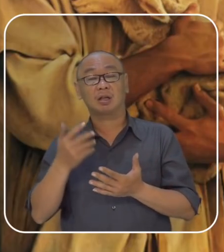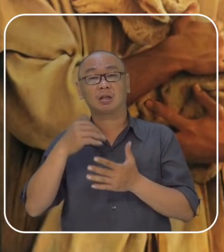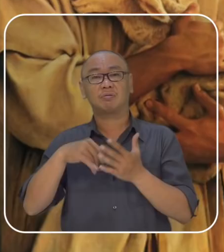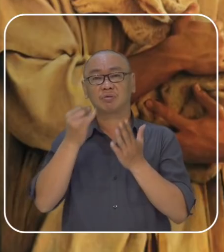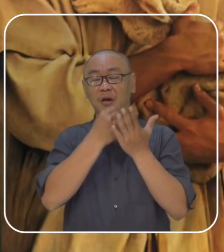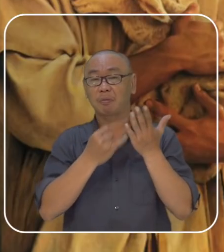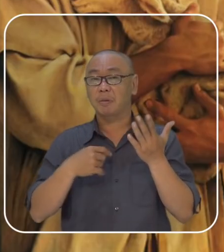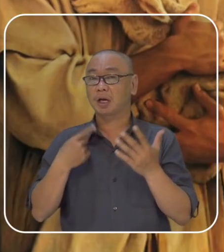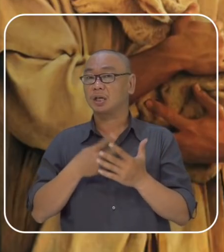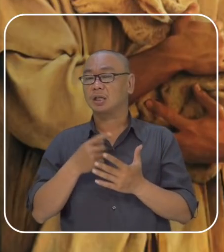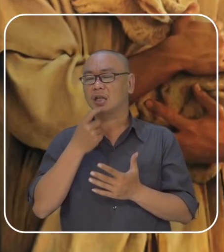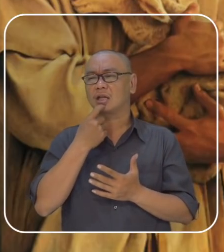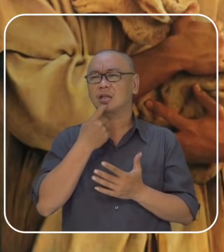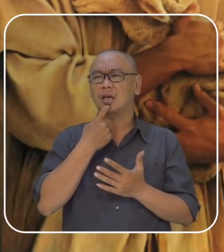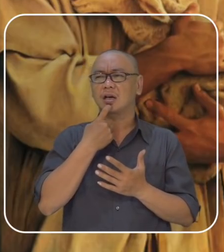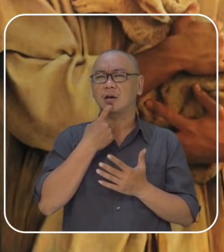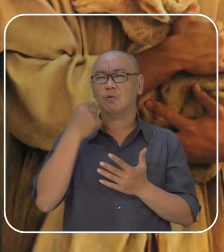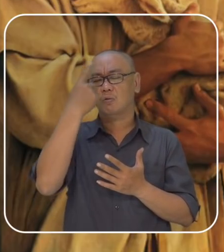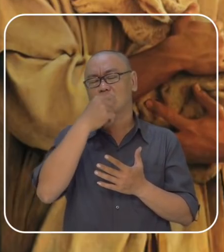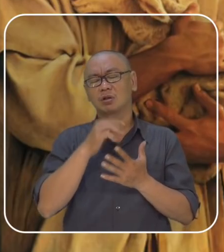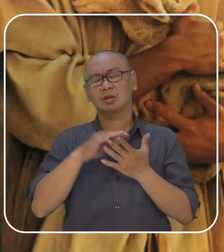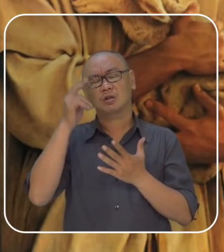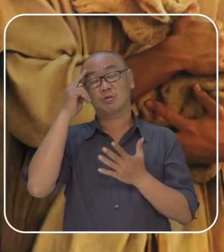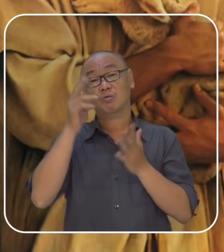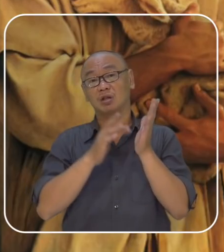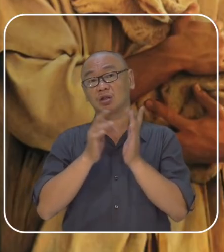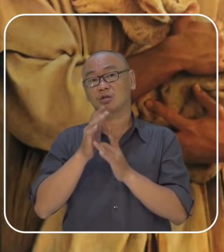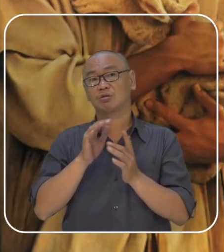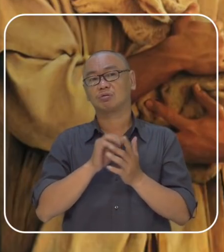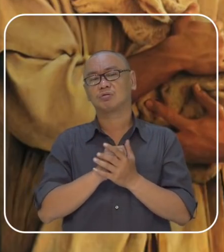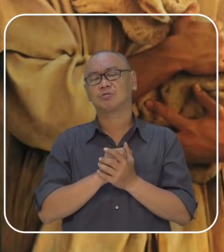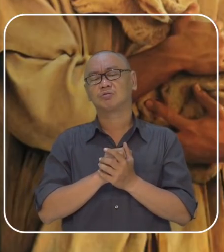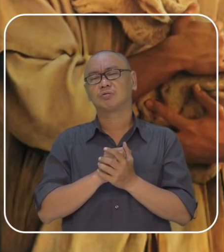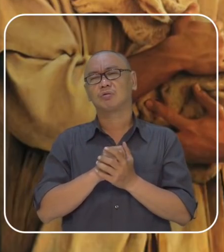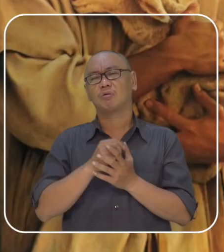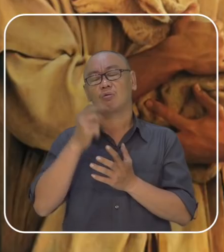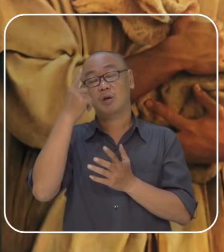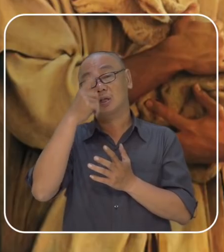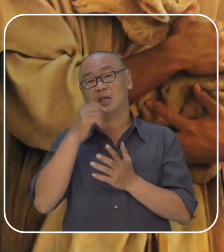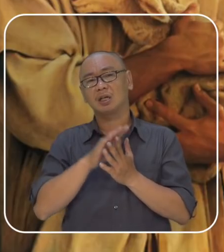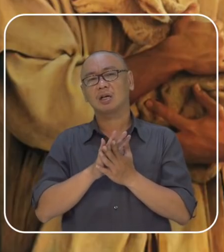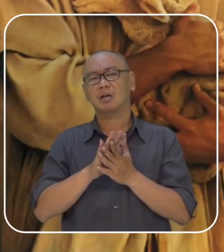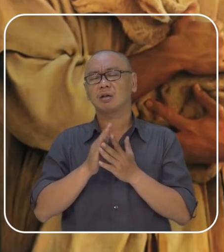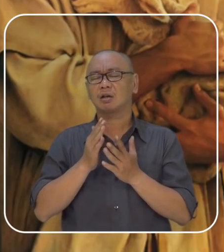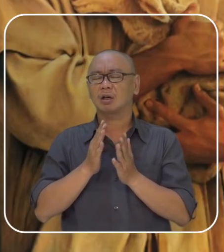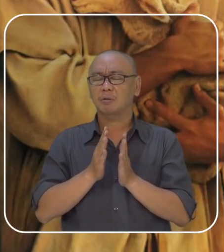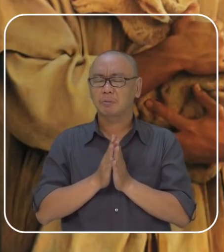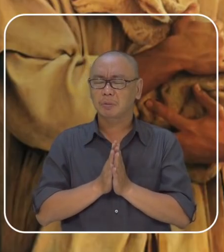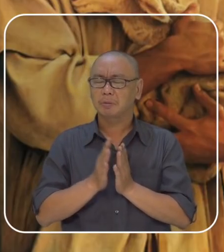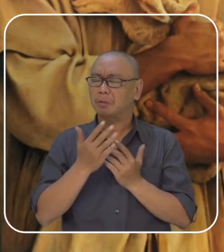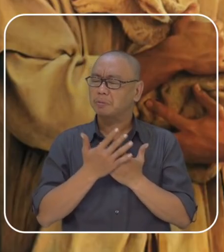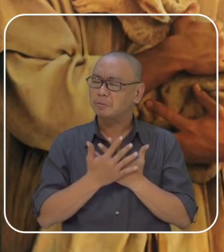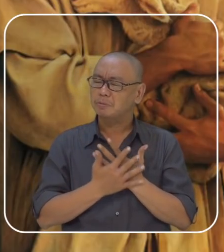kita tentang wajah Tuhan Yesus itu adalah wajah yang ramah, ya, wajah yang penuh